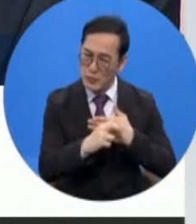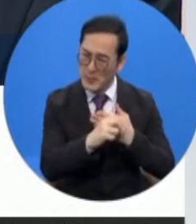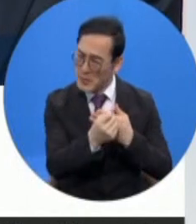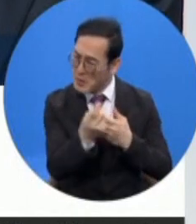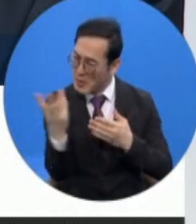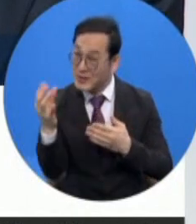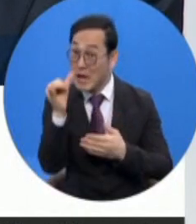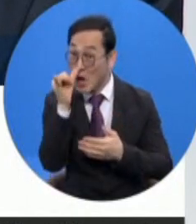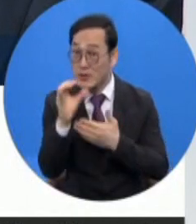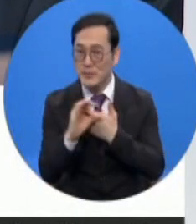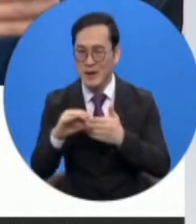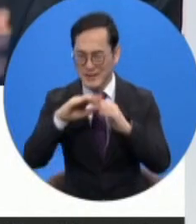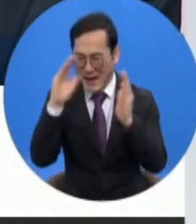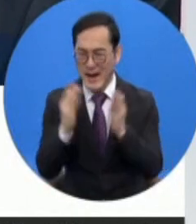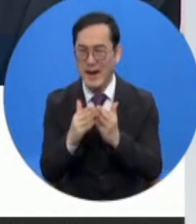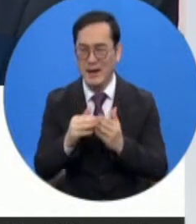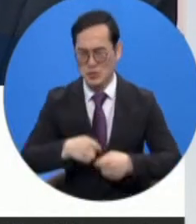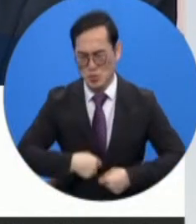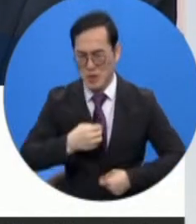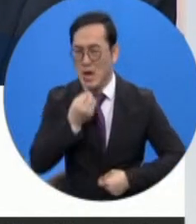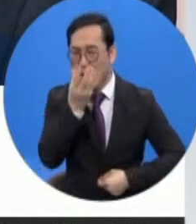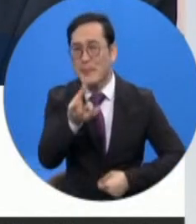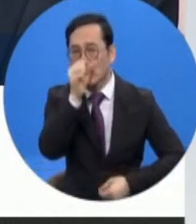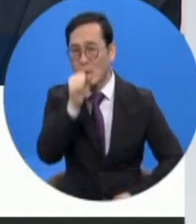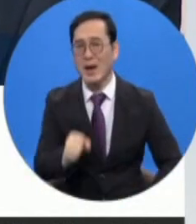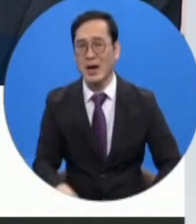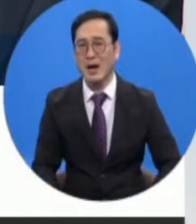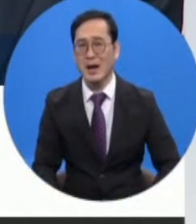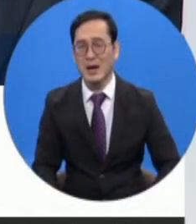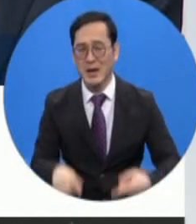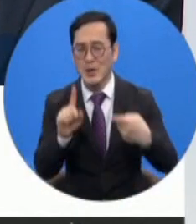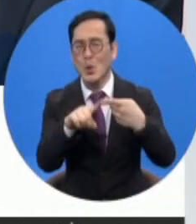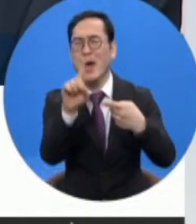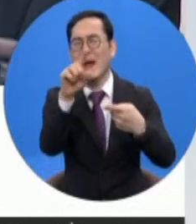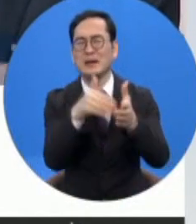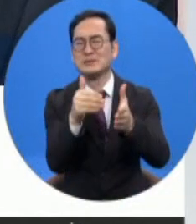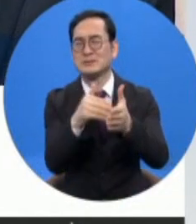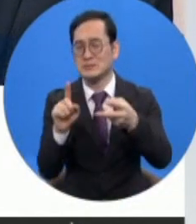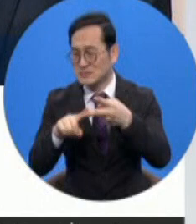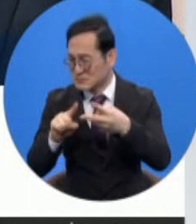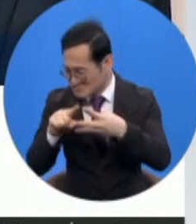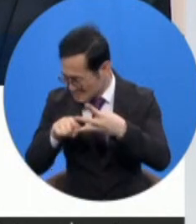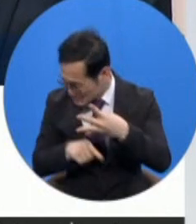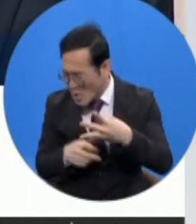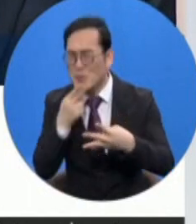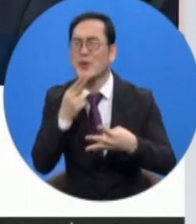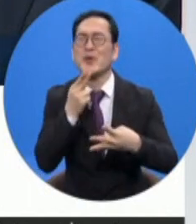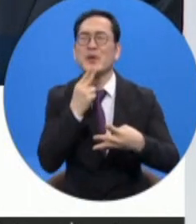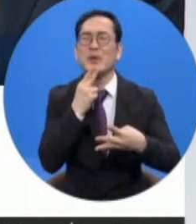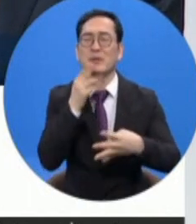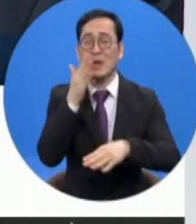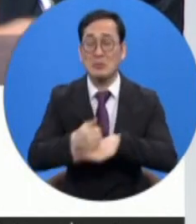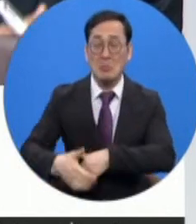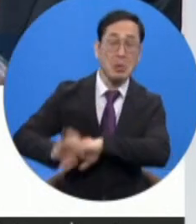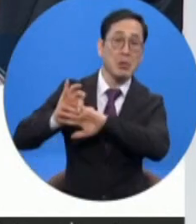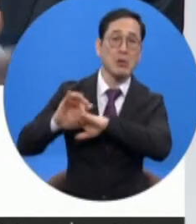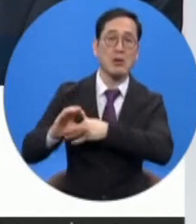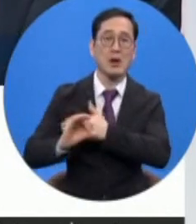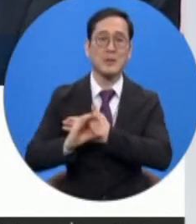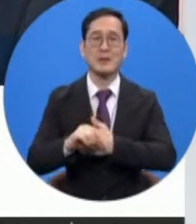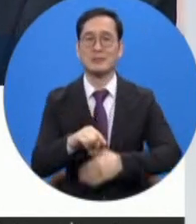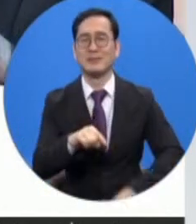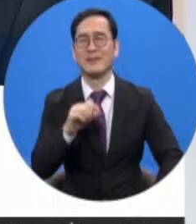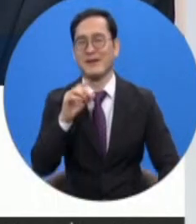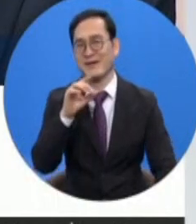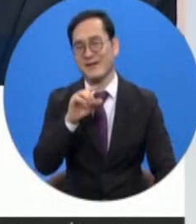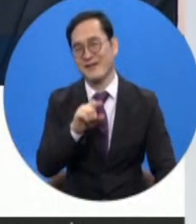대해서 솔직하게 밝히고 그래야만 속죄의 시간과 함께 이재명 후보가 안게 될 부담이 덜어진다. 그런 점을 전 이재명 후보나 이재명 후보